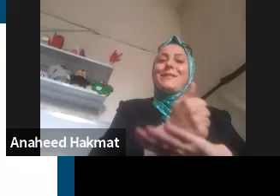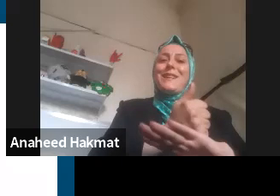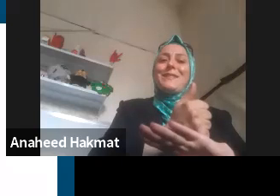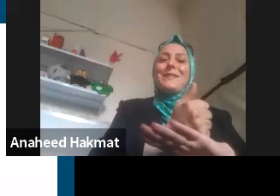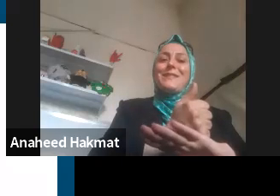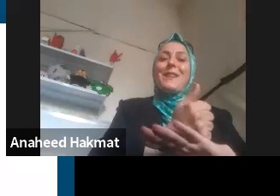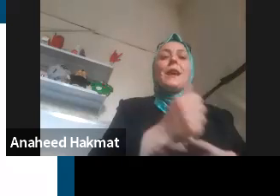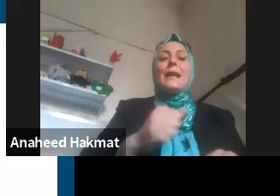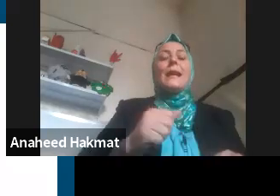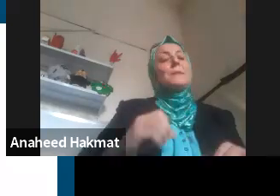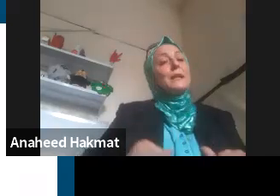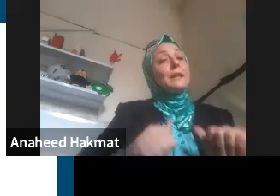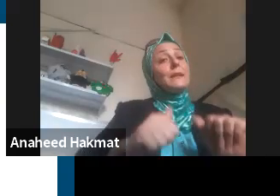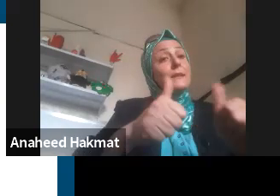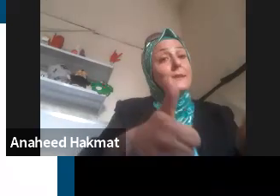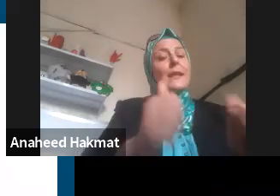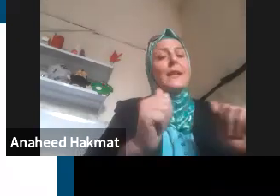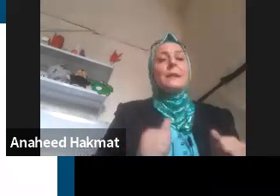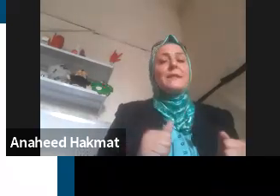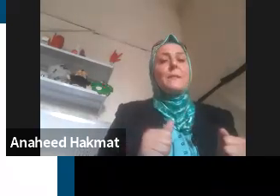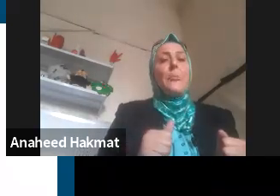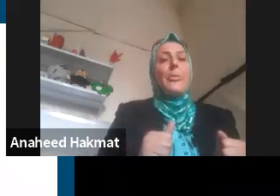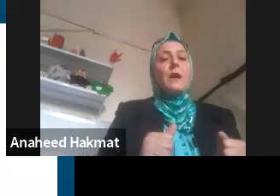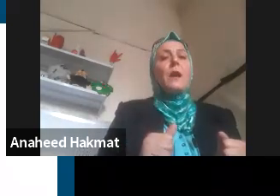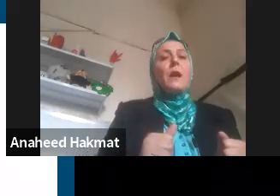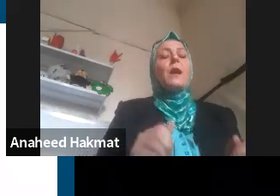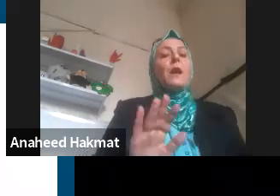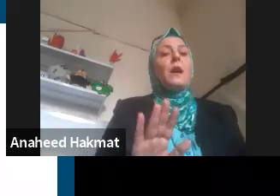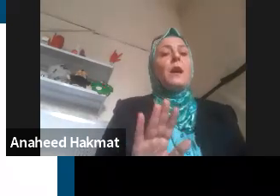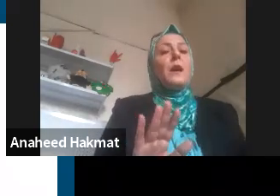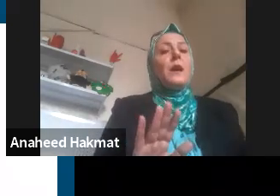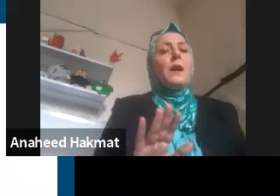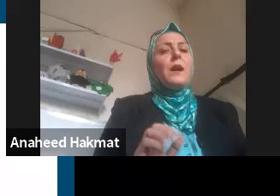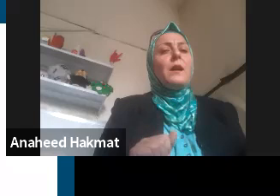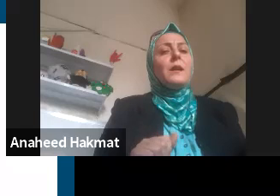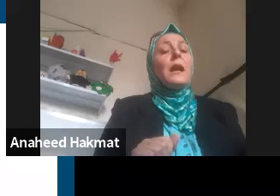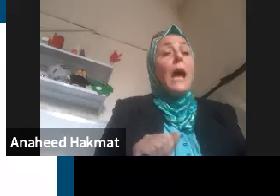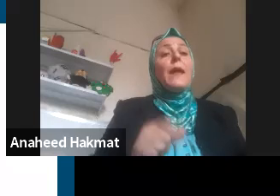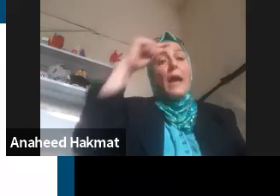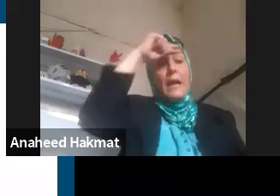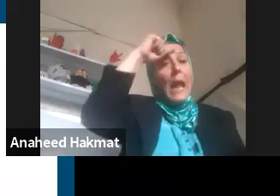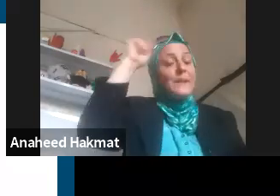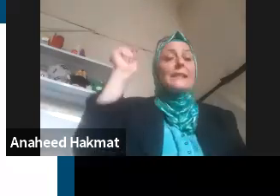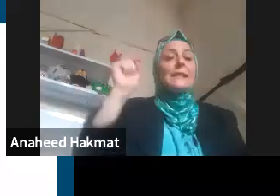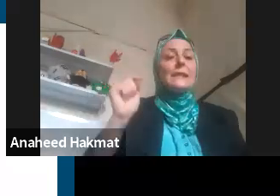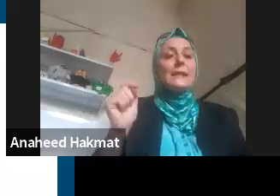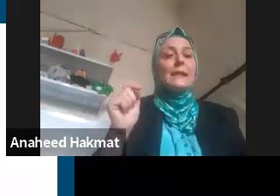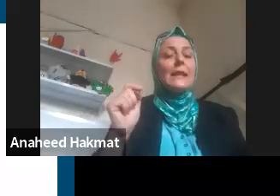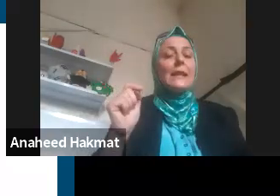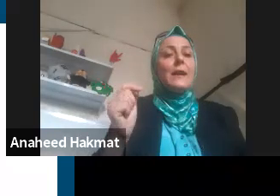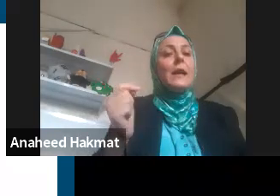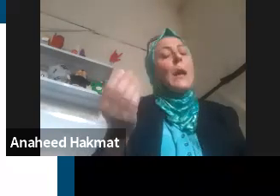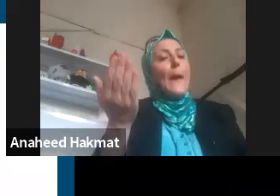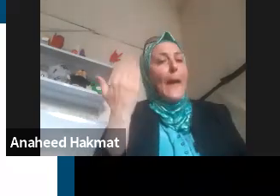يكونوا أوفلاين. لحقتها على أمثلة كنا بHI عم نشتغل